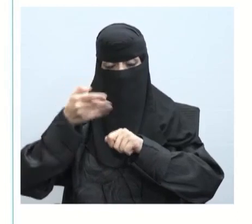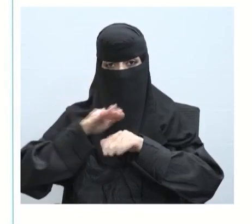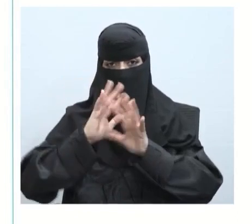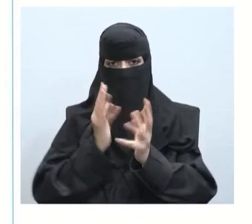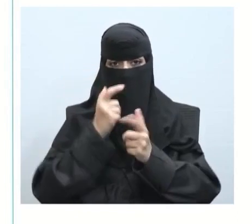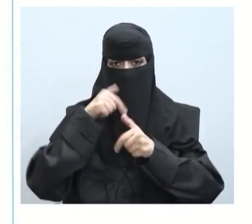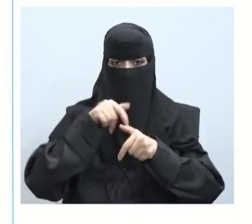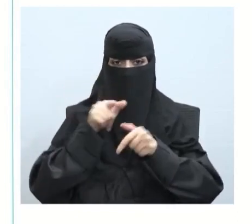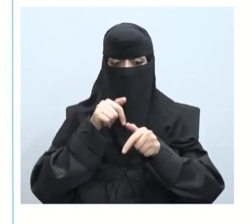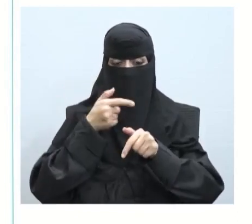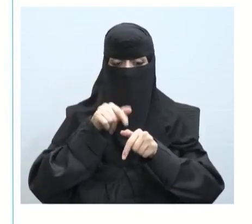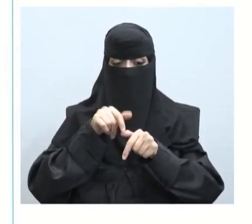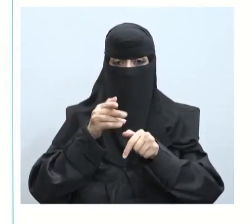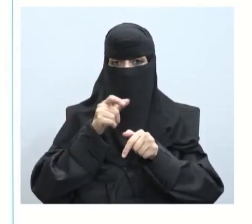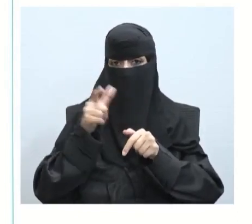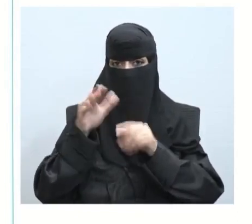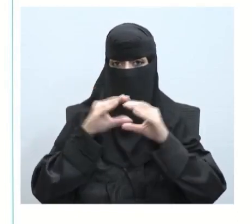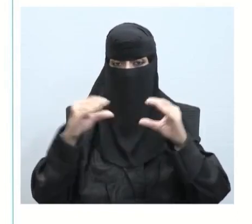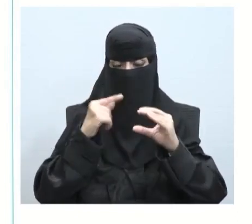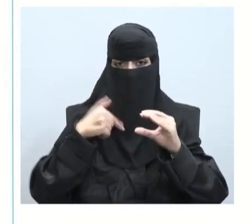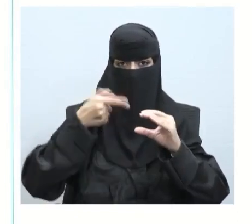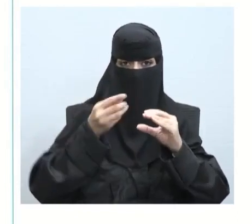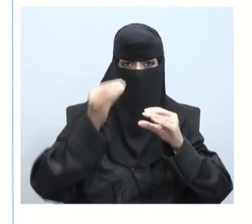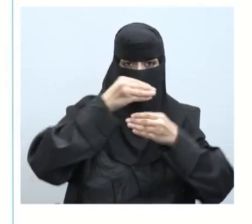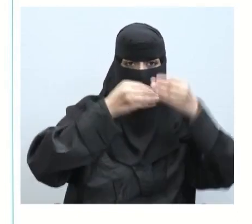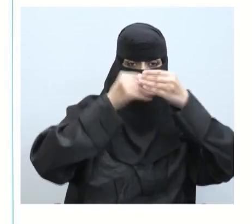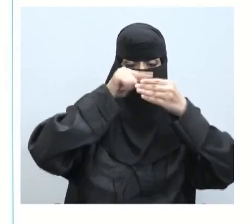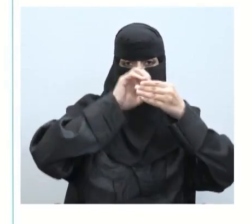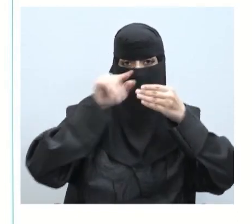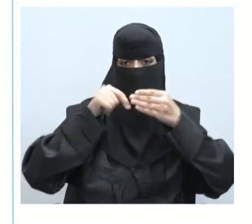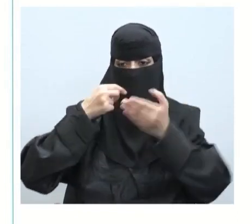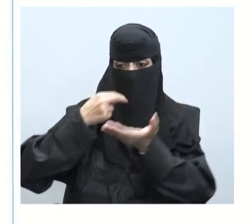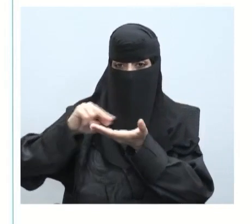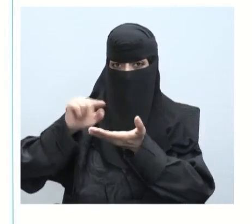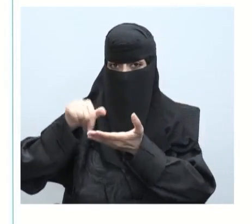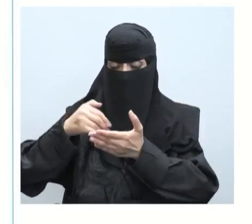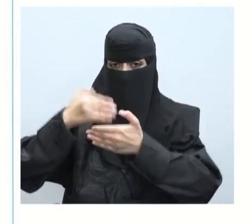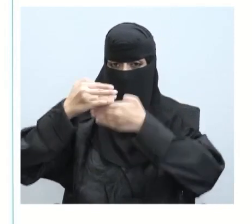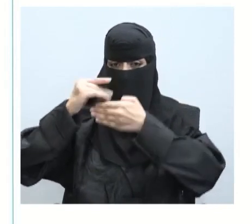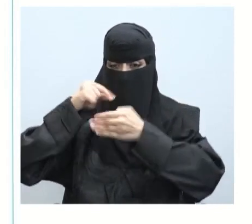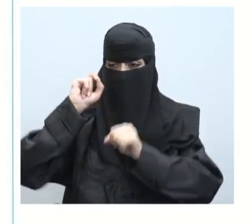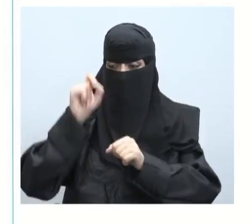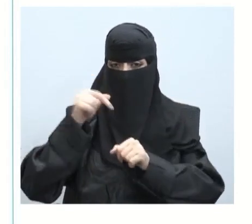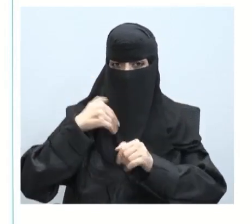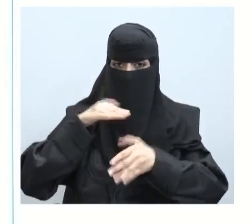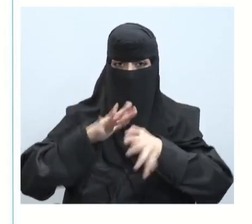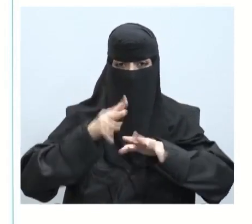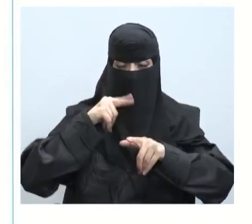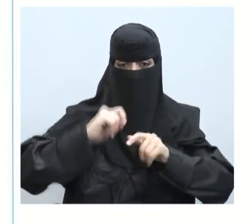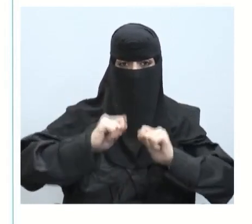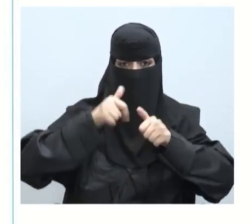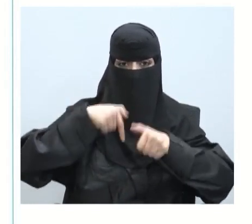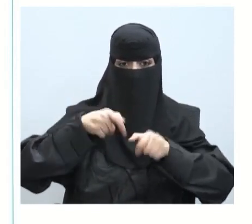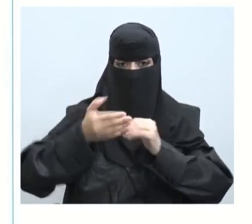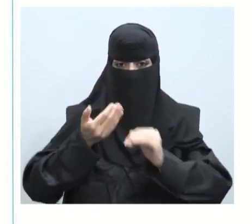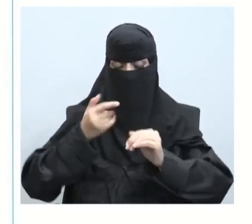عام Global Can Full، بعد ذلك قمنا بإنشاء أو ريست قيمة مبدئية صفر بحيث تقوم